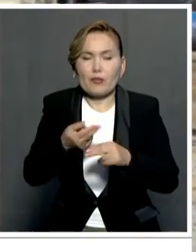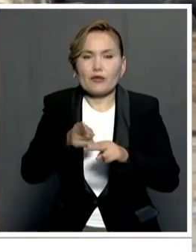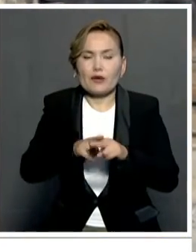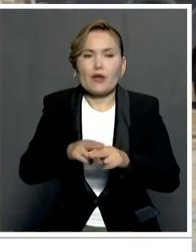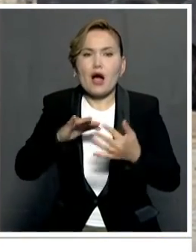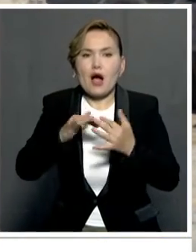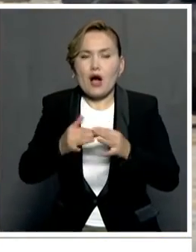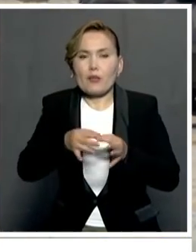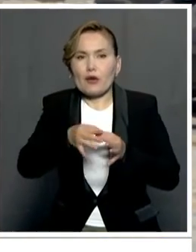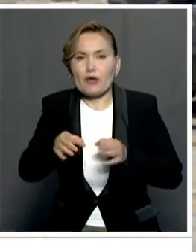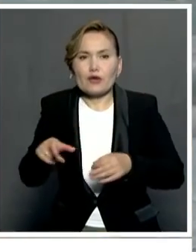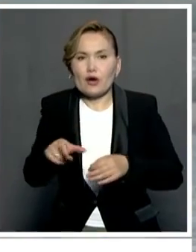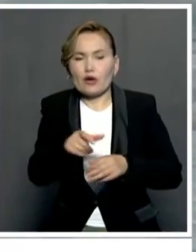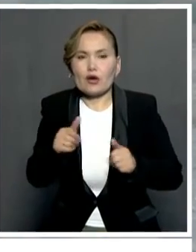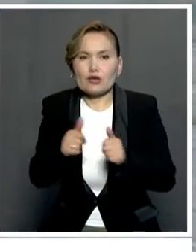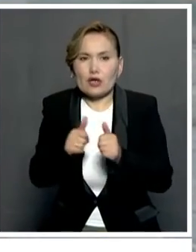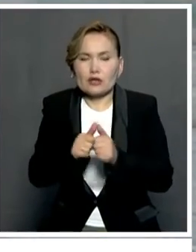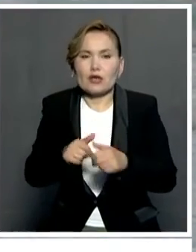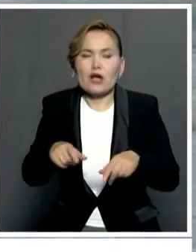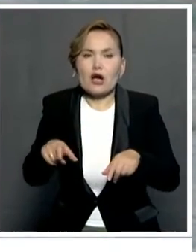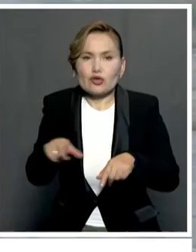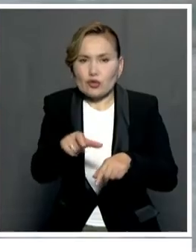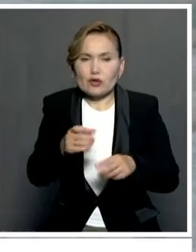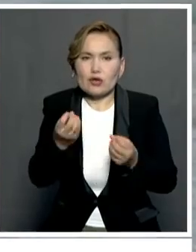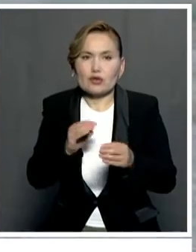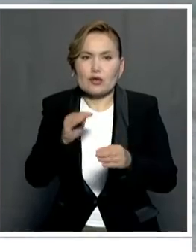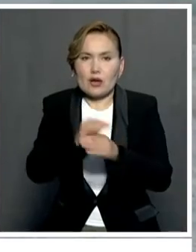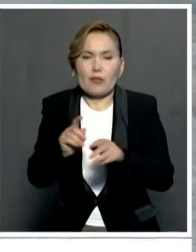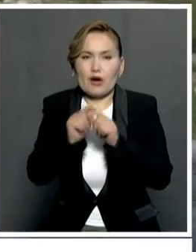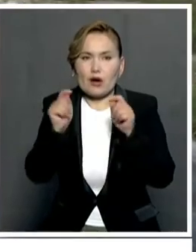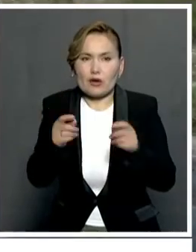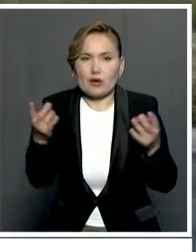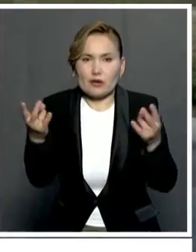ауылға баратын автожолдың жанынан өндірістік мақсаттағы жол салу мәселесі